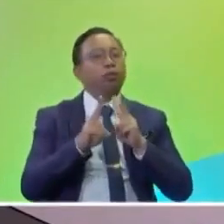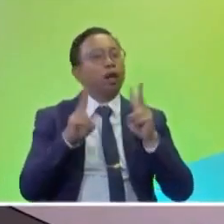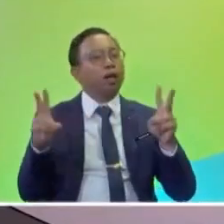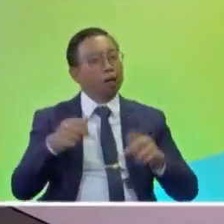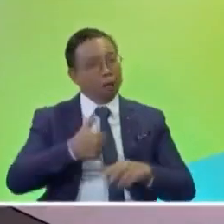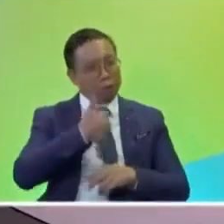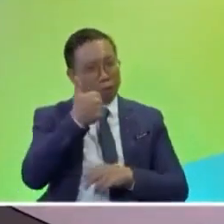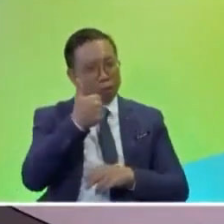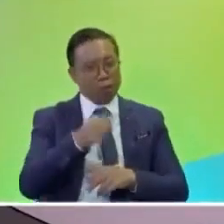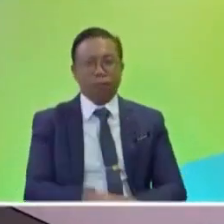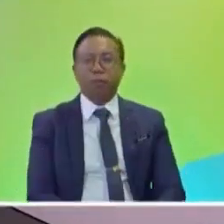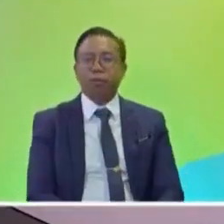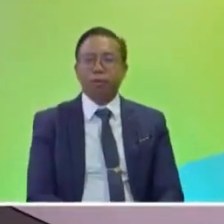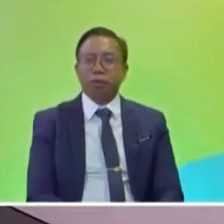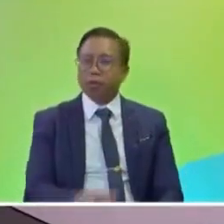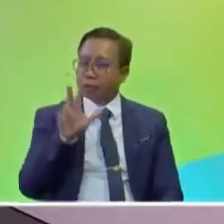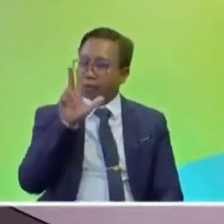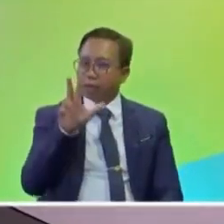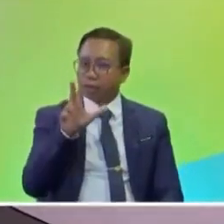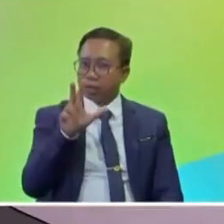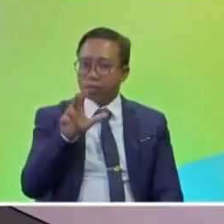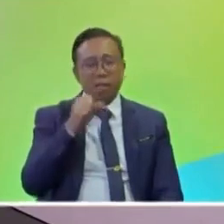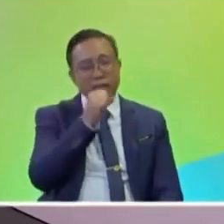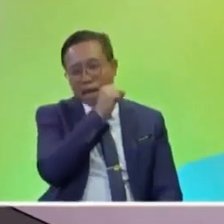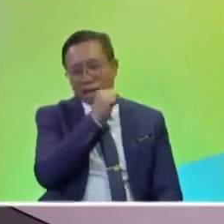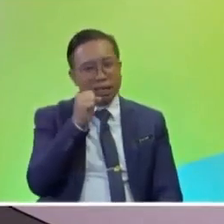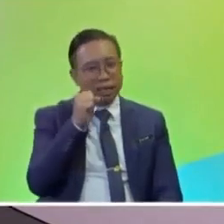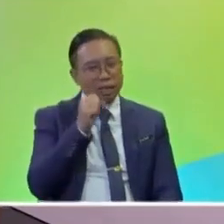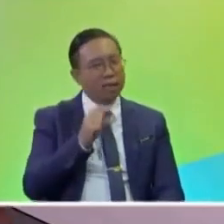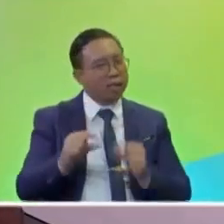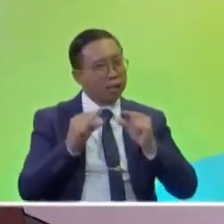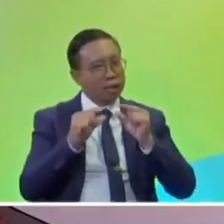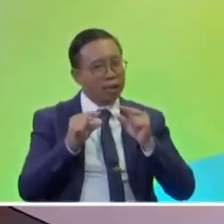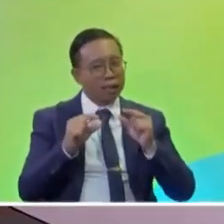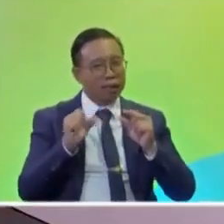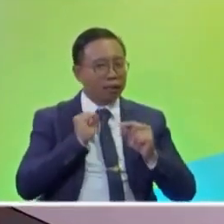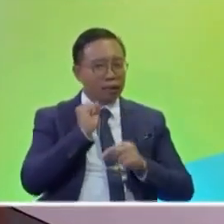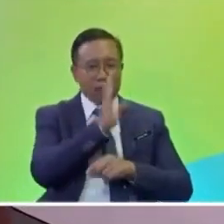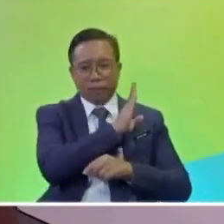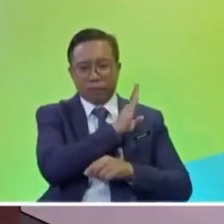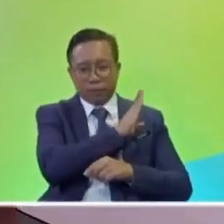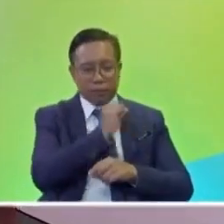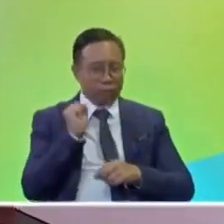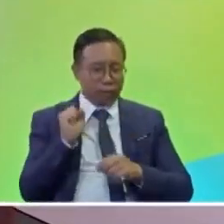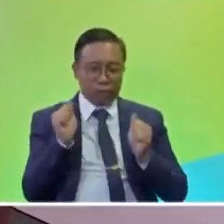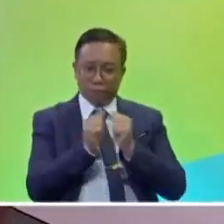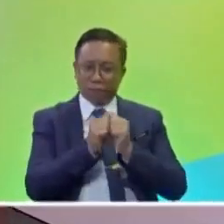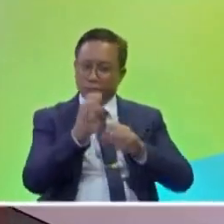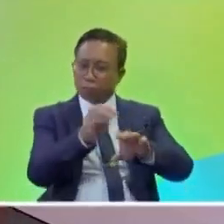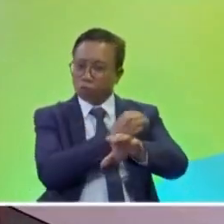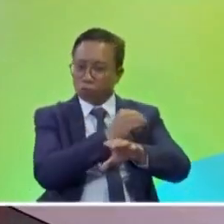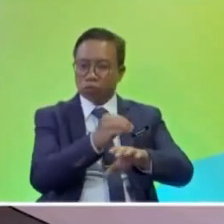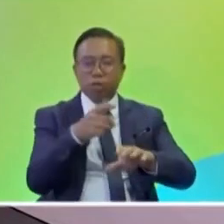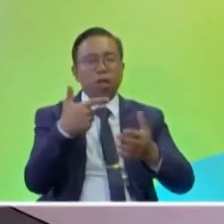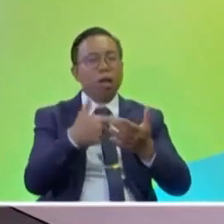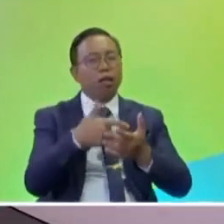hebat, bergerak. Yang ketiga, menyanyi, bergerak sambil dengan iringan muzik. Lagi